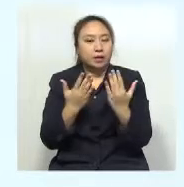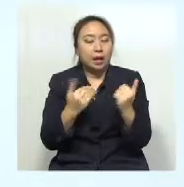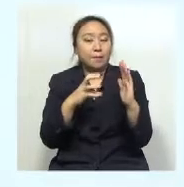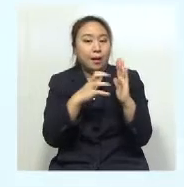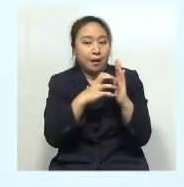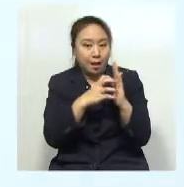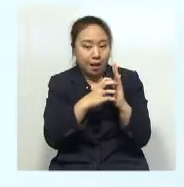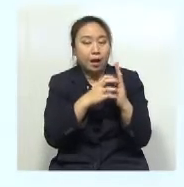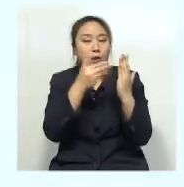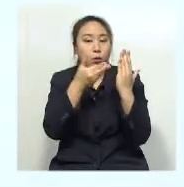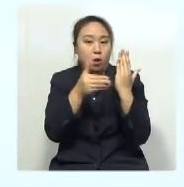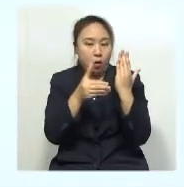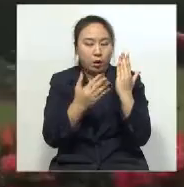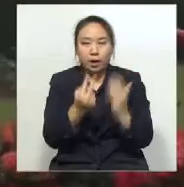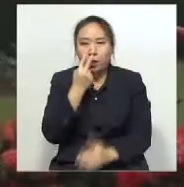ตวนออกเชื้นตอนล่าน